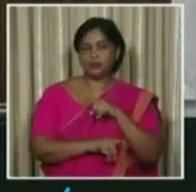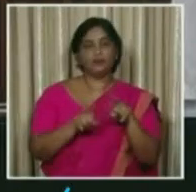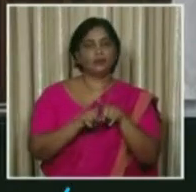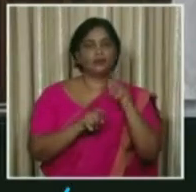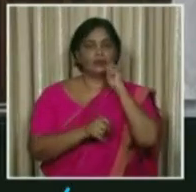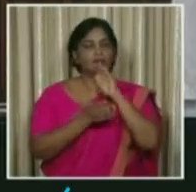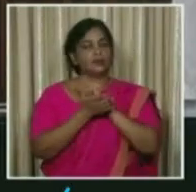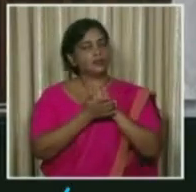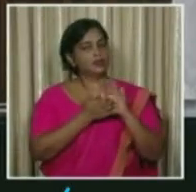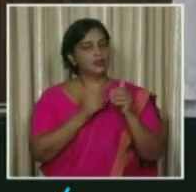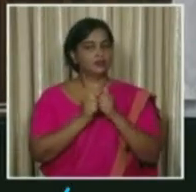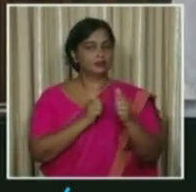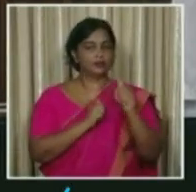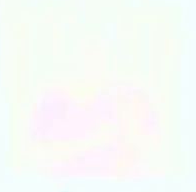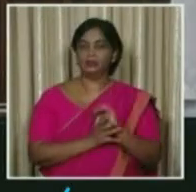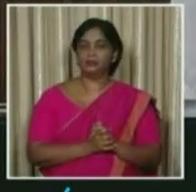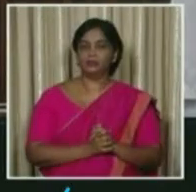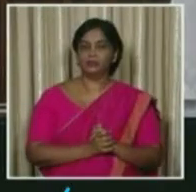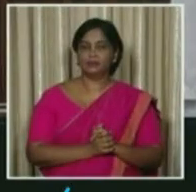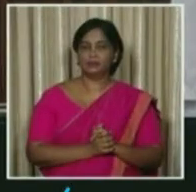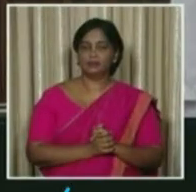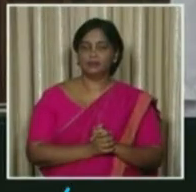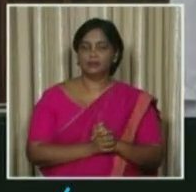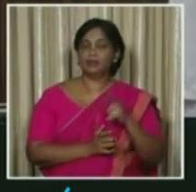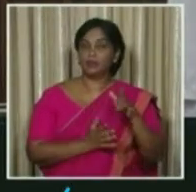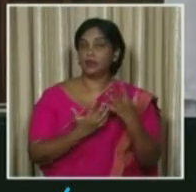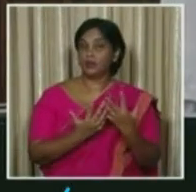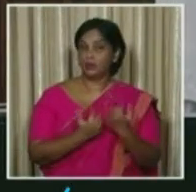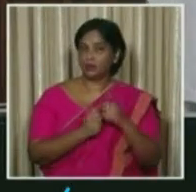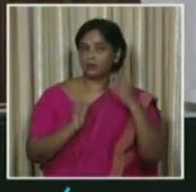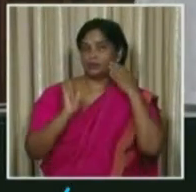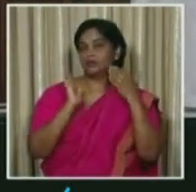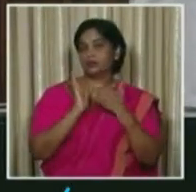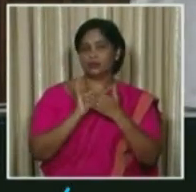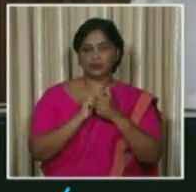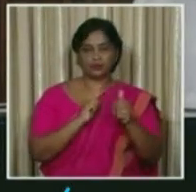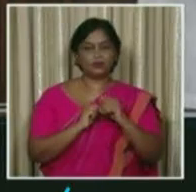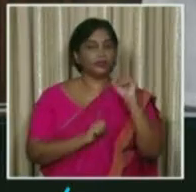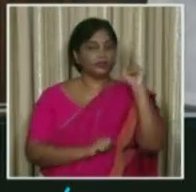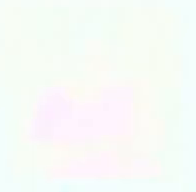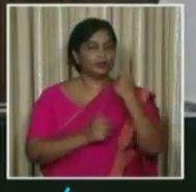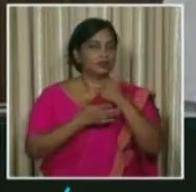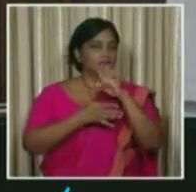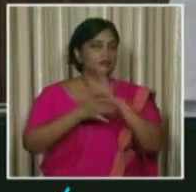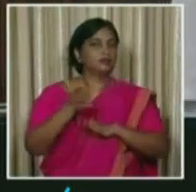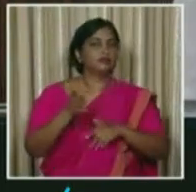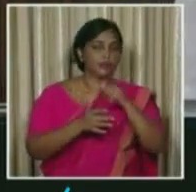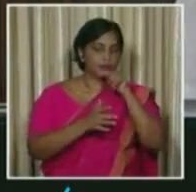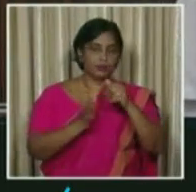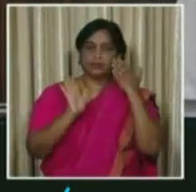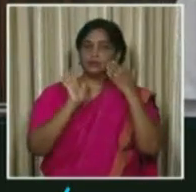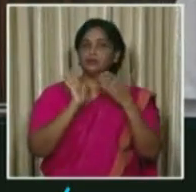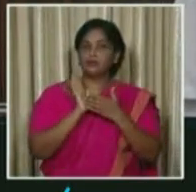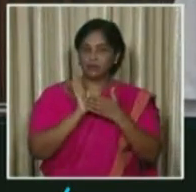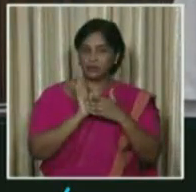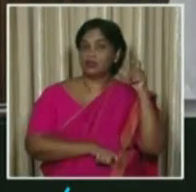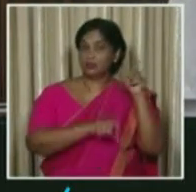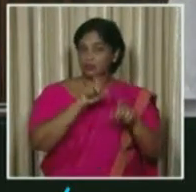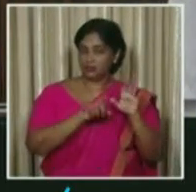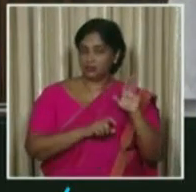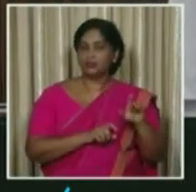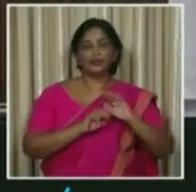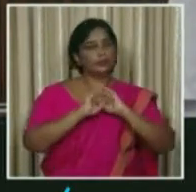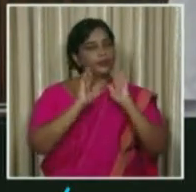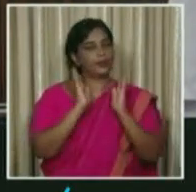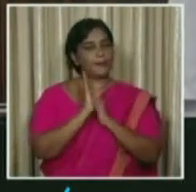මාජන සාමය පවත්වා ගැනීම සඳහා වන අවශ්‍යතාවය සැලකිල්ලට ගනිමින් පළමුවෙනි උපලේඛනයේ නිශ්චිත කොට දක්වන සන්නද්ධ හමුදාවල